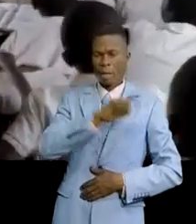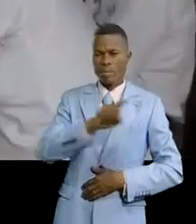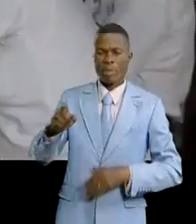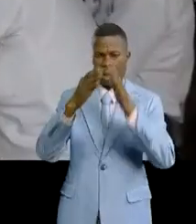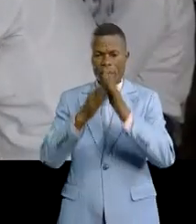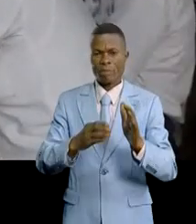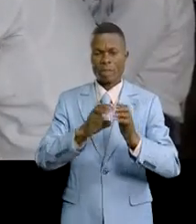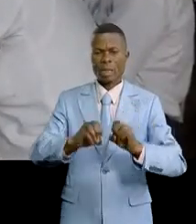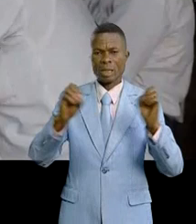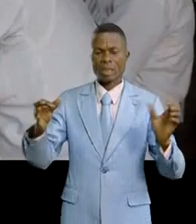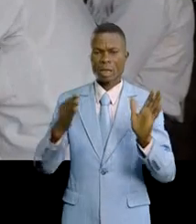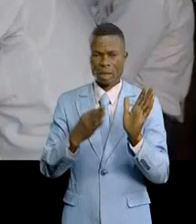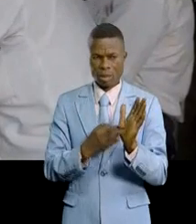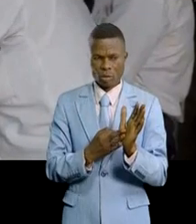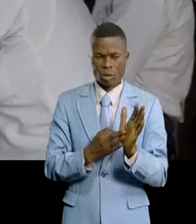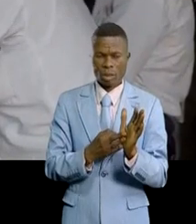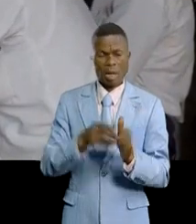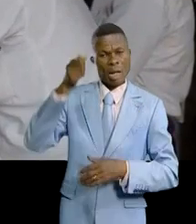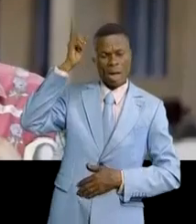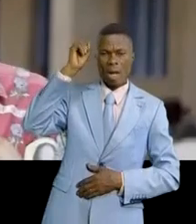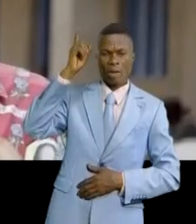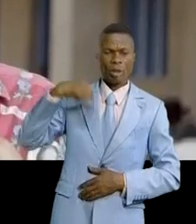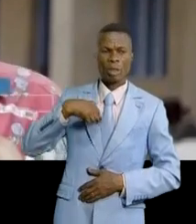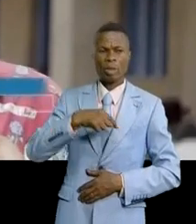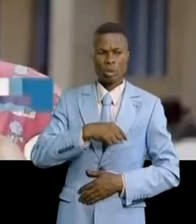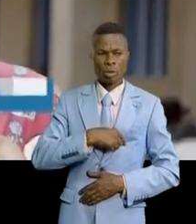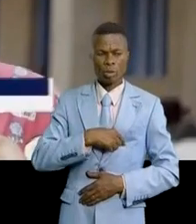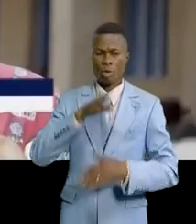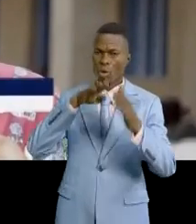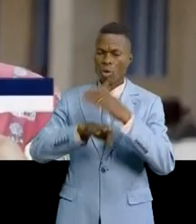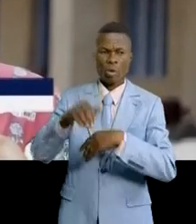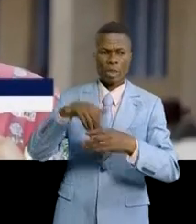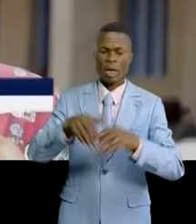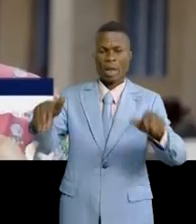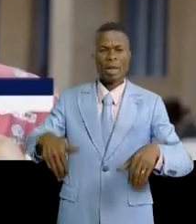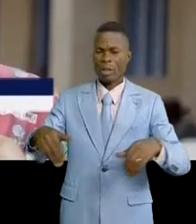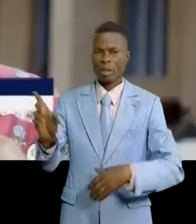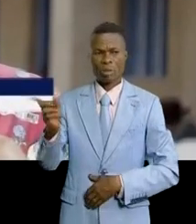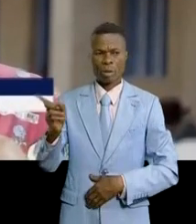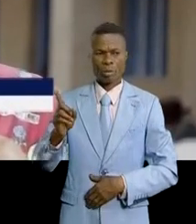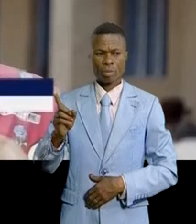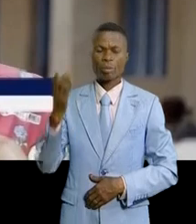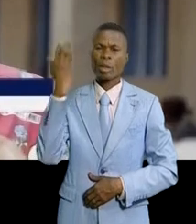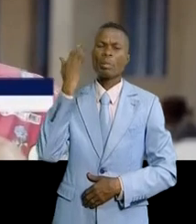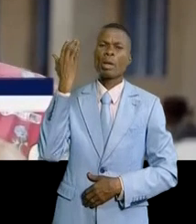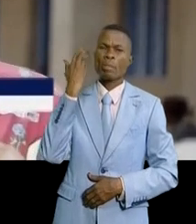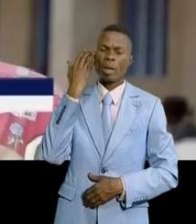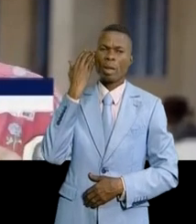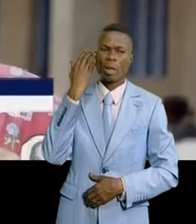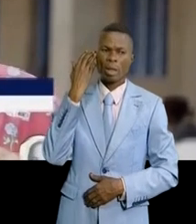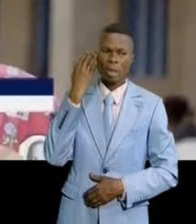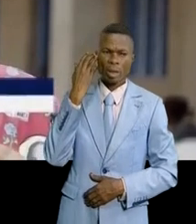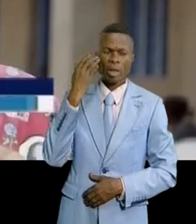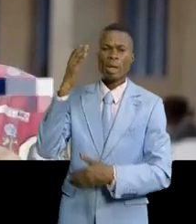Avant, on ne devraient pas entrer dans le champ. Les parents ne devraient plus faire leurs